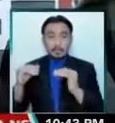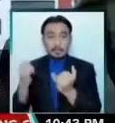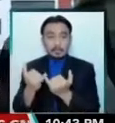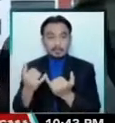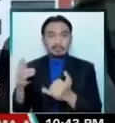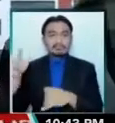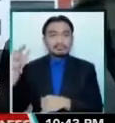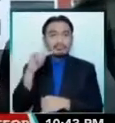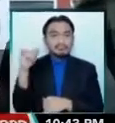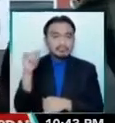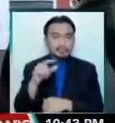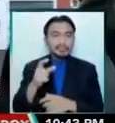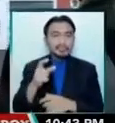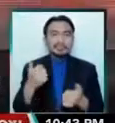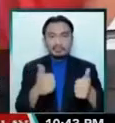ng DOTR.